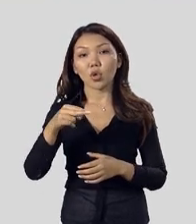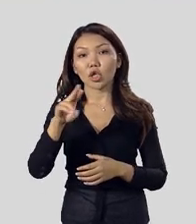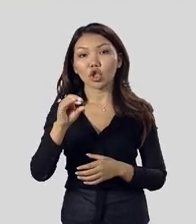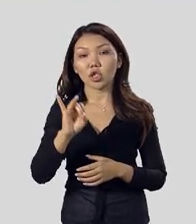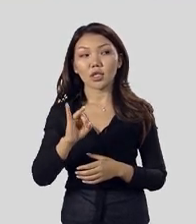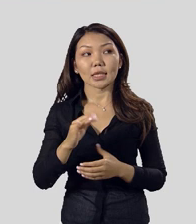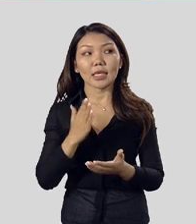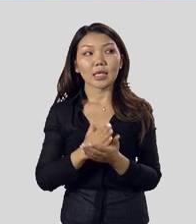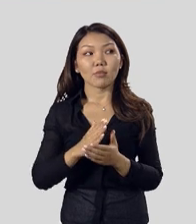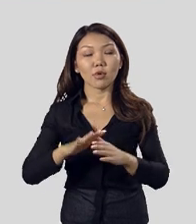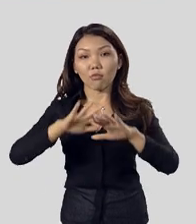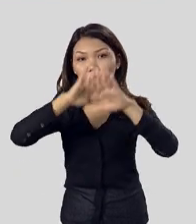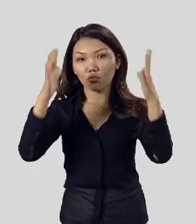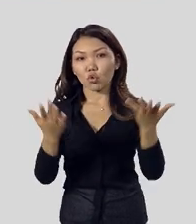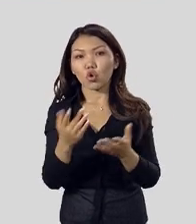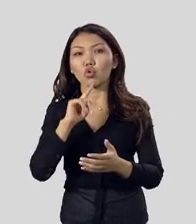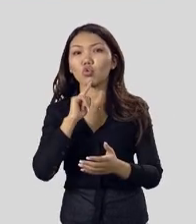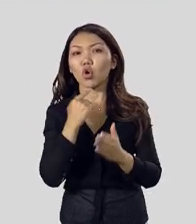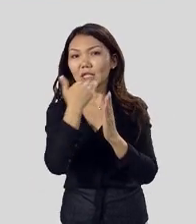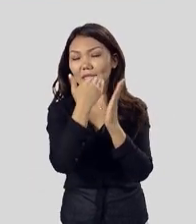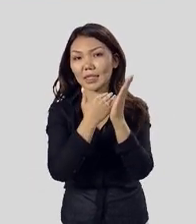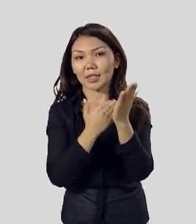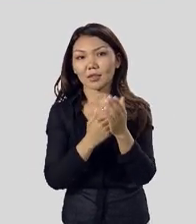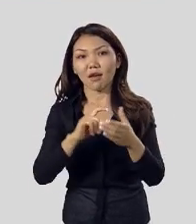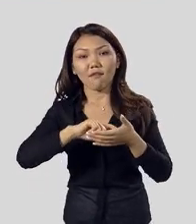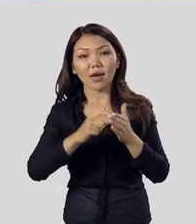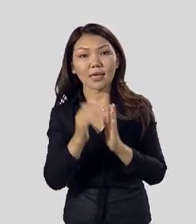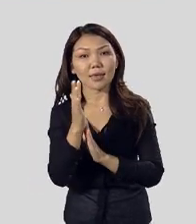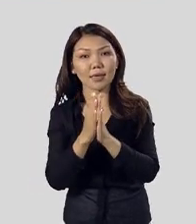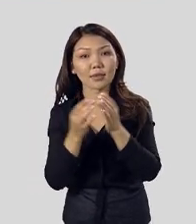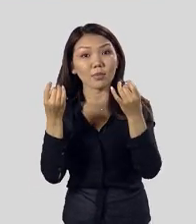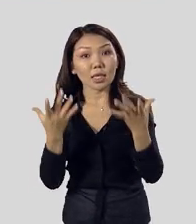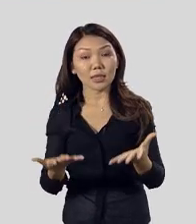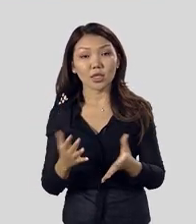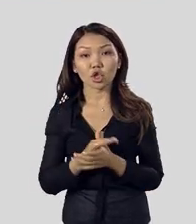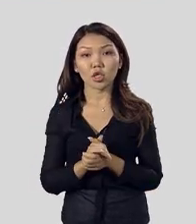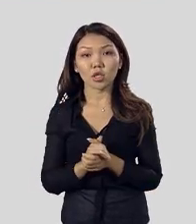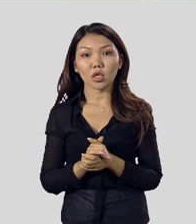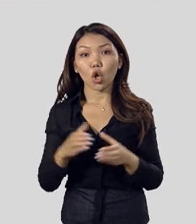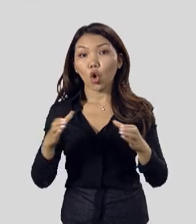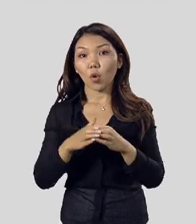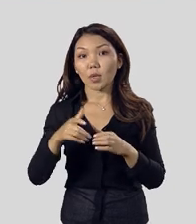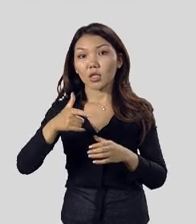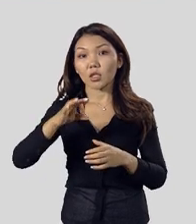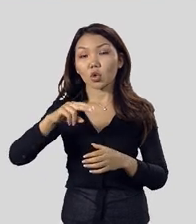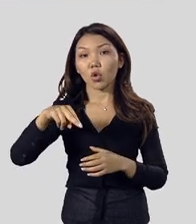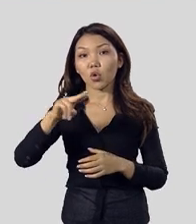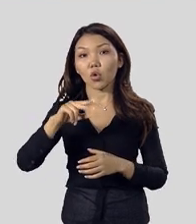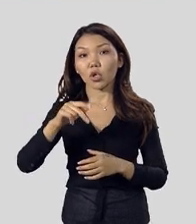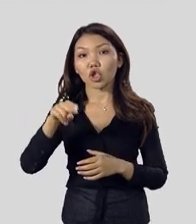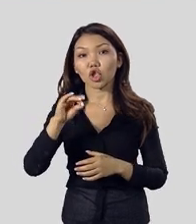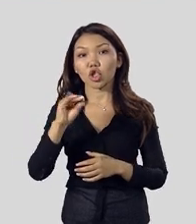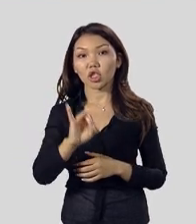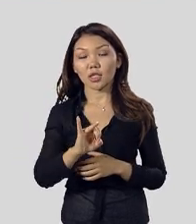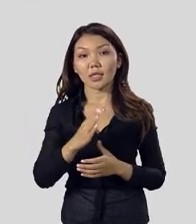форму сложной сети в клетках растений и простейших комплекс больше представлен отдельными